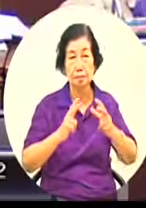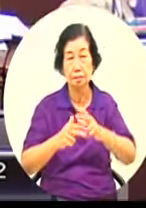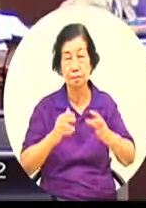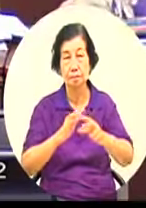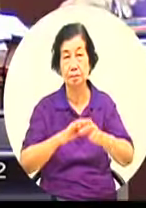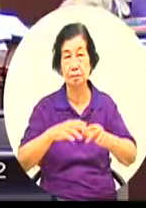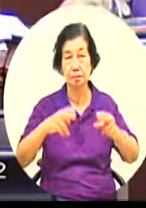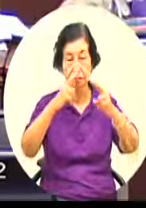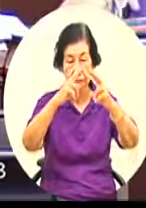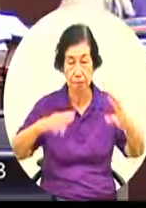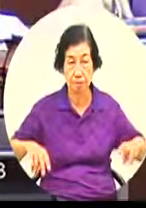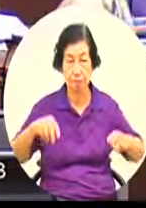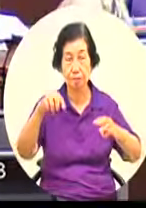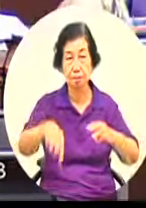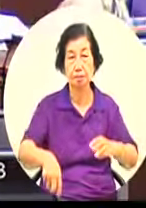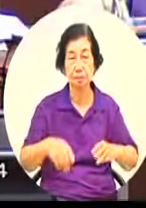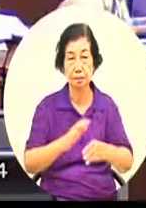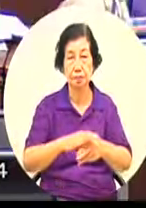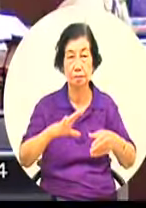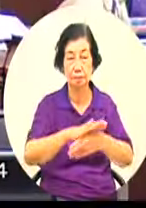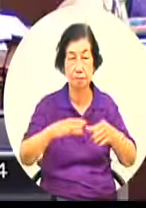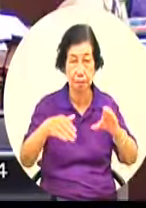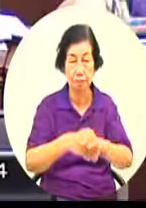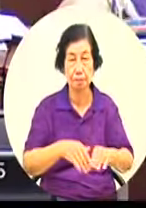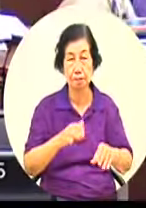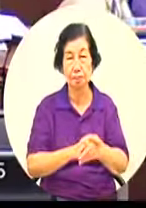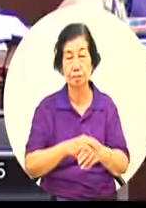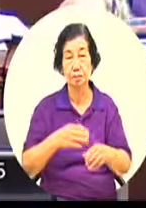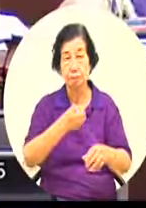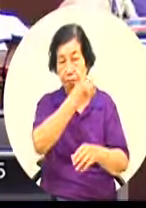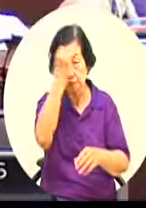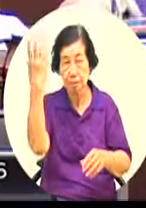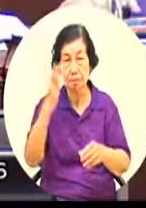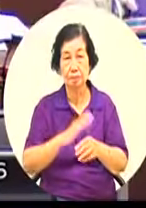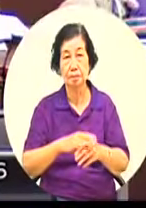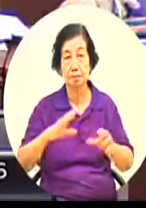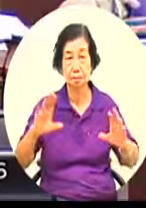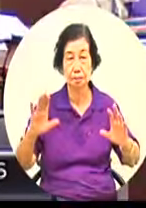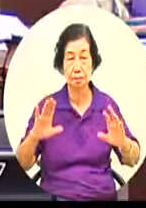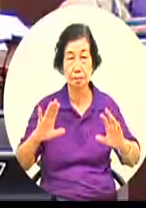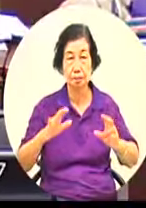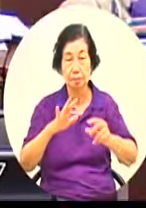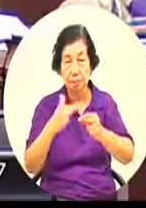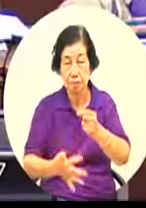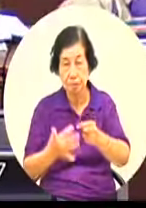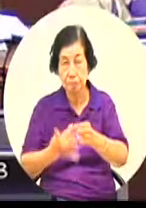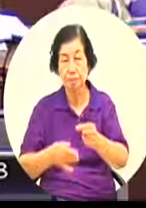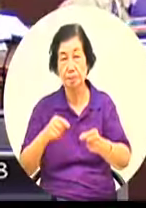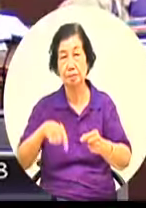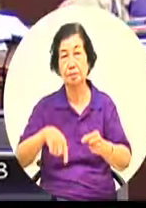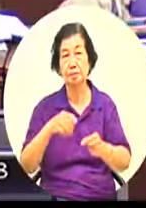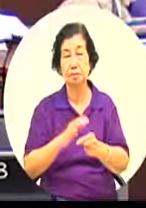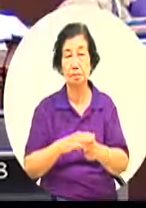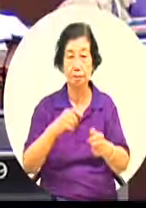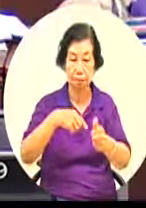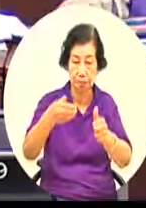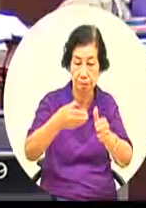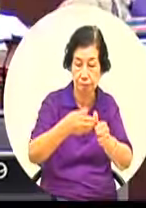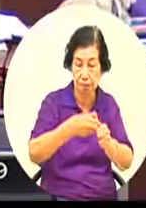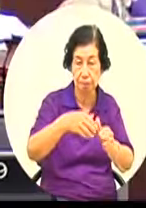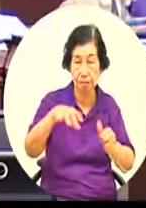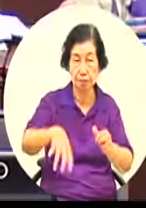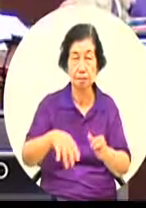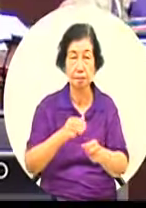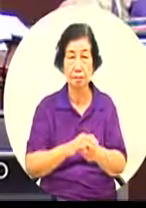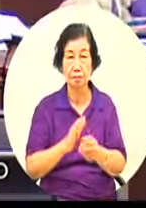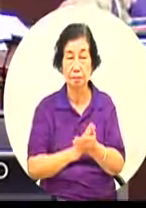评估现有的学校，譬如说青年国中、文德国小，都是总量管制的学校，所以就教育局来看，这个区域是有